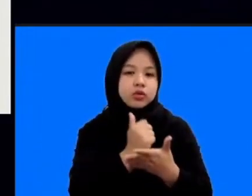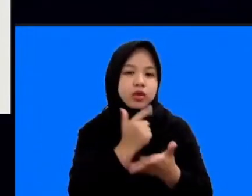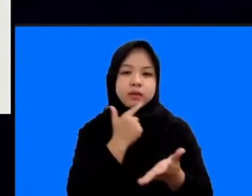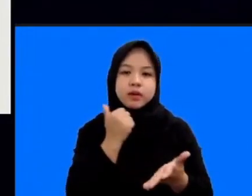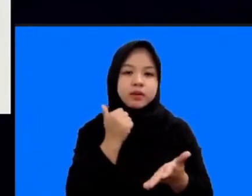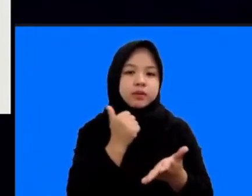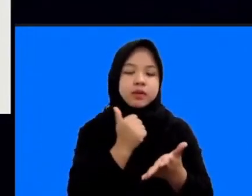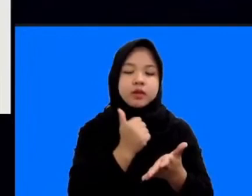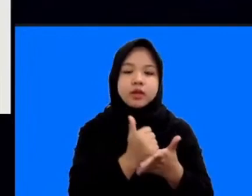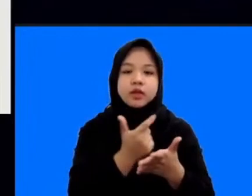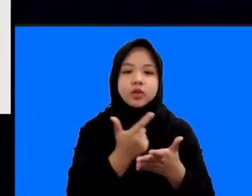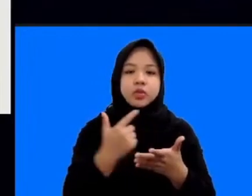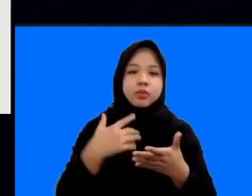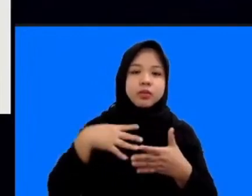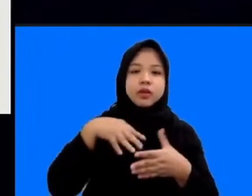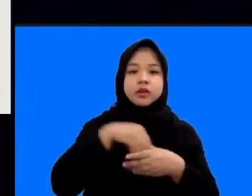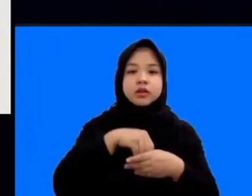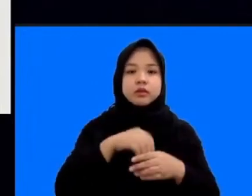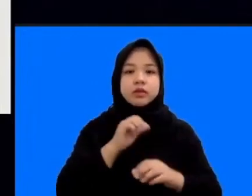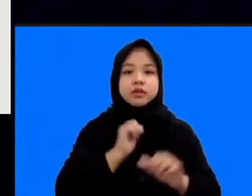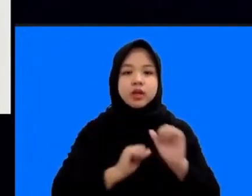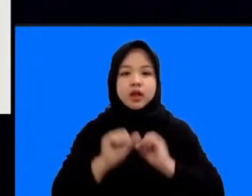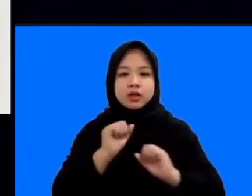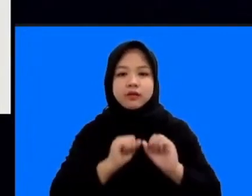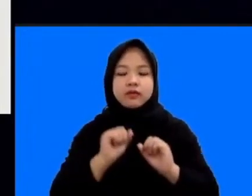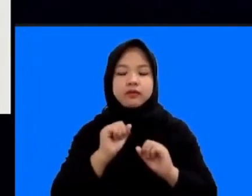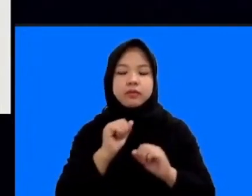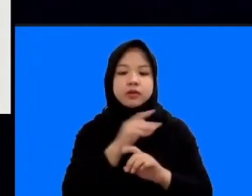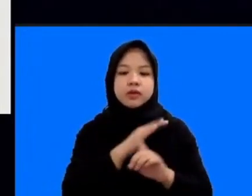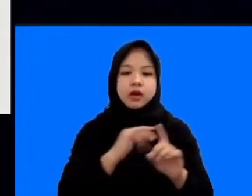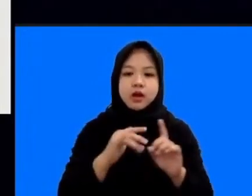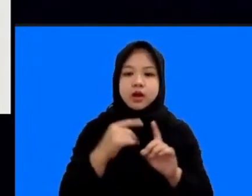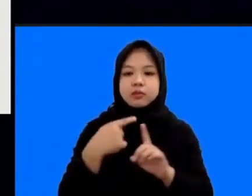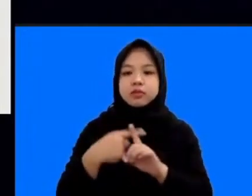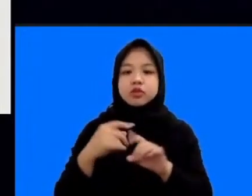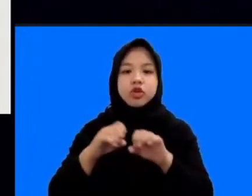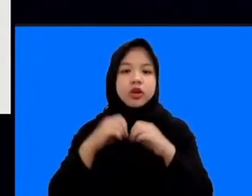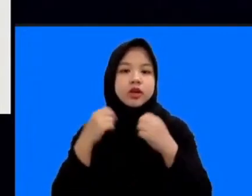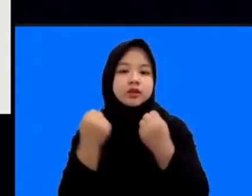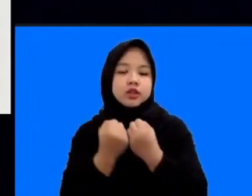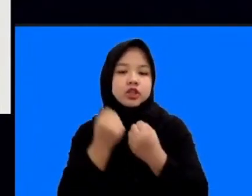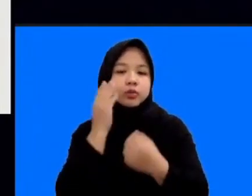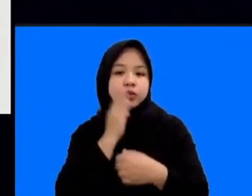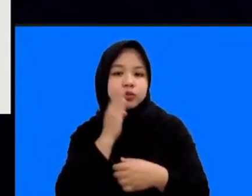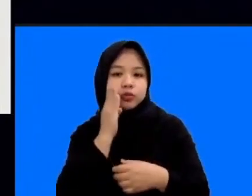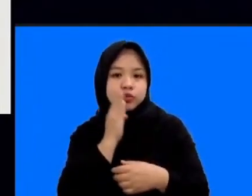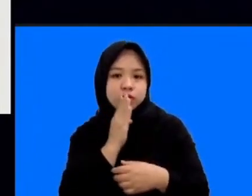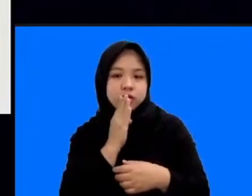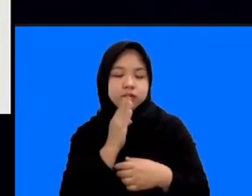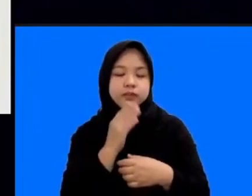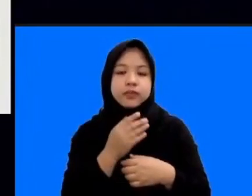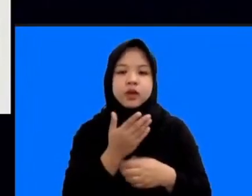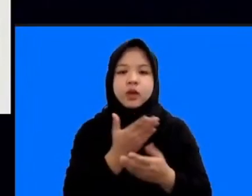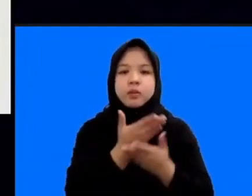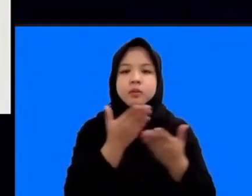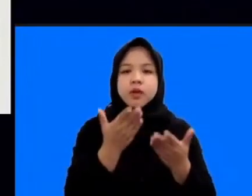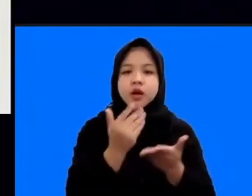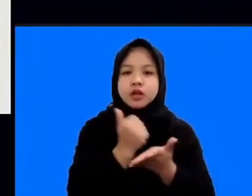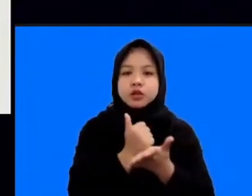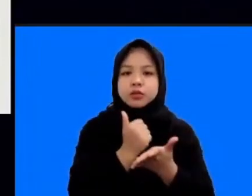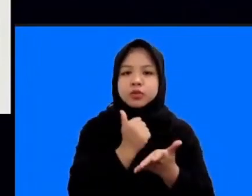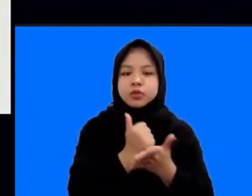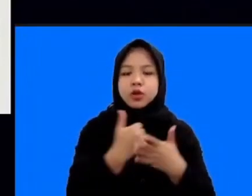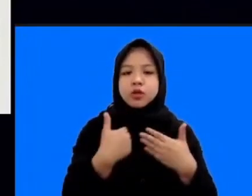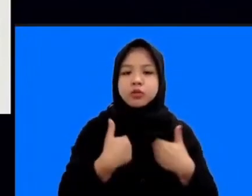adalah partisipasi aktif dari masyarakat serta organisasi kepemudaan itu sendiri nah mereka ini sebenarnya sangat memiliki